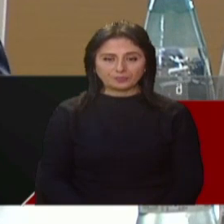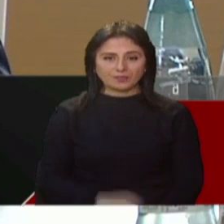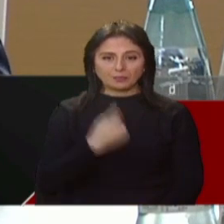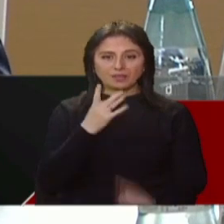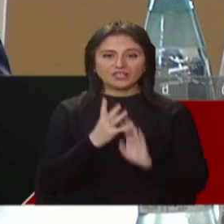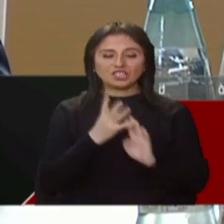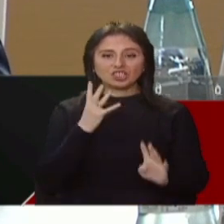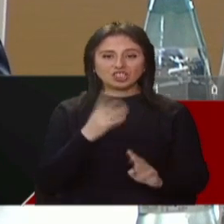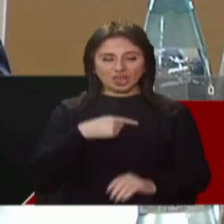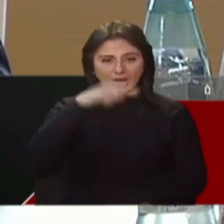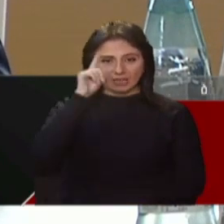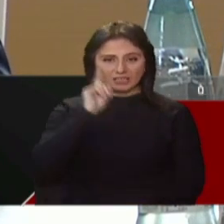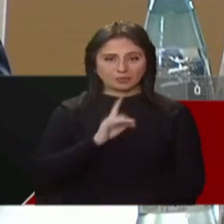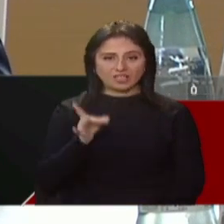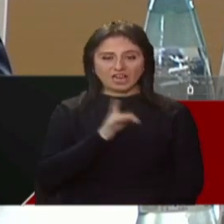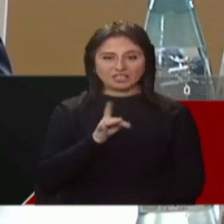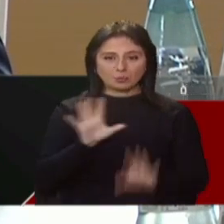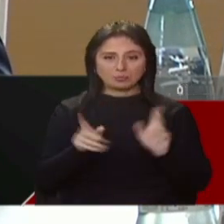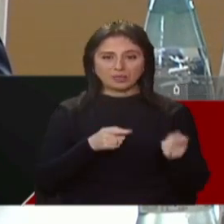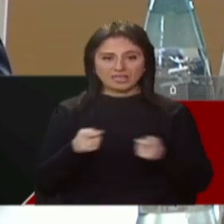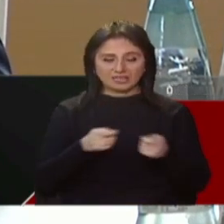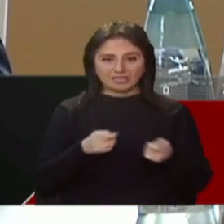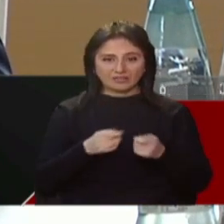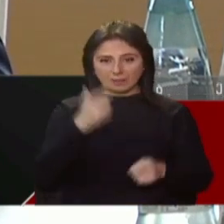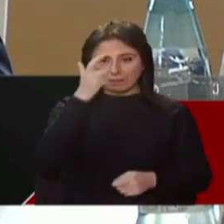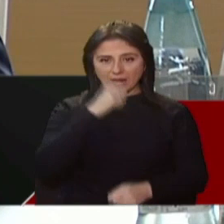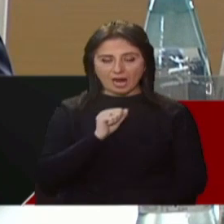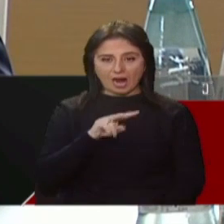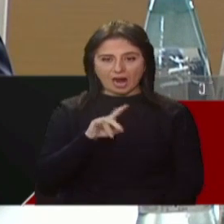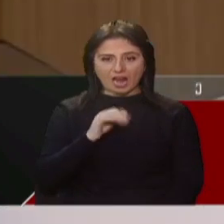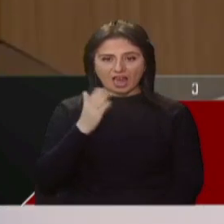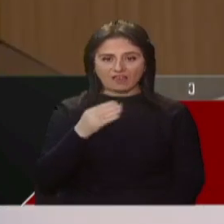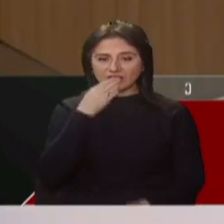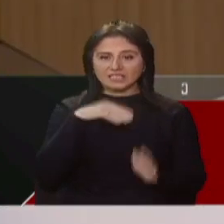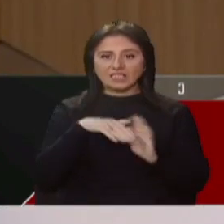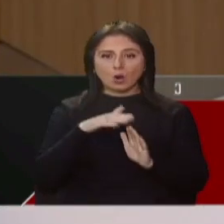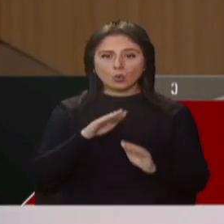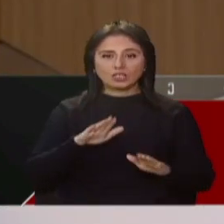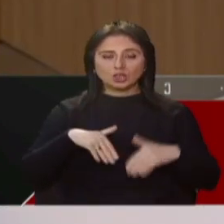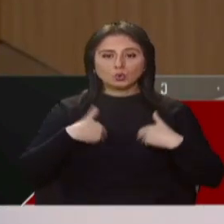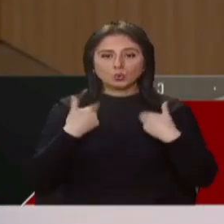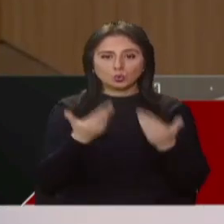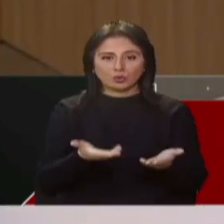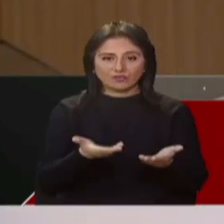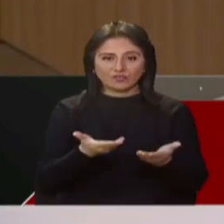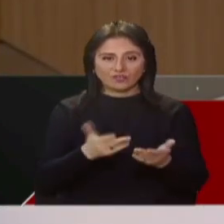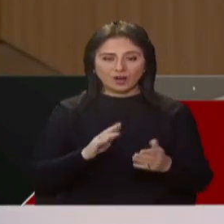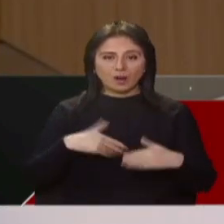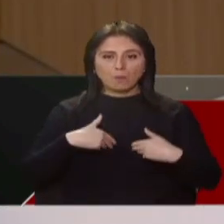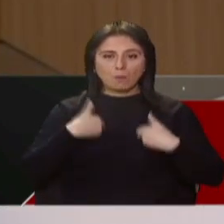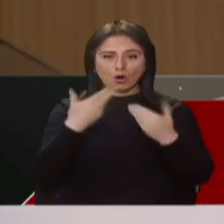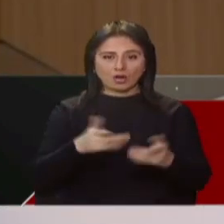პირველ რიგში აზერბაიჯანის რესპუბლიკის პრეზიდენტის ბატონ ილჰამ ალიევის საუკეთესო სურვილებსა და